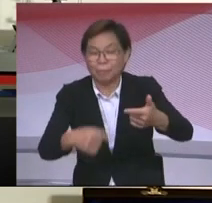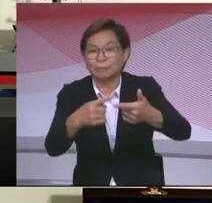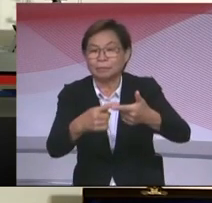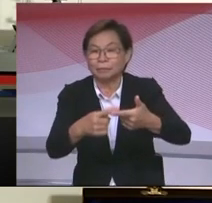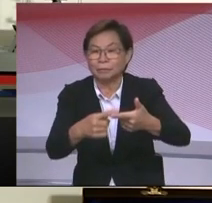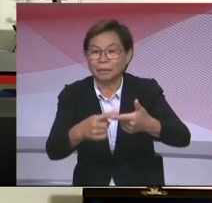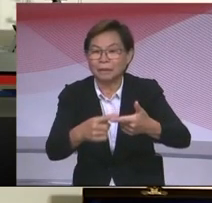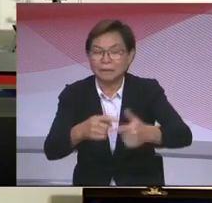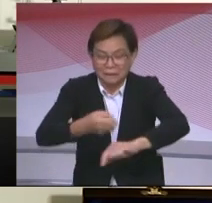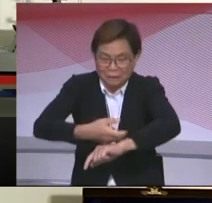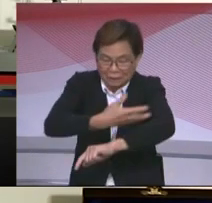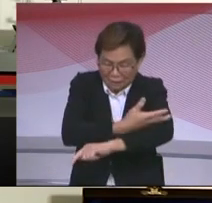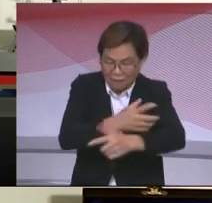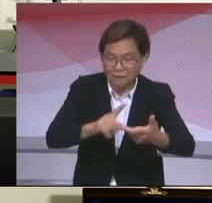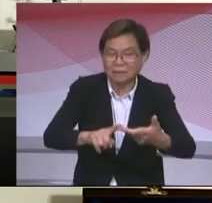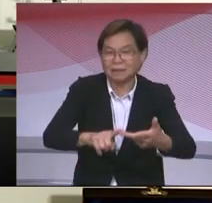onkologi dan